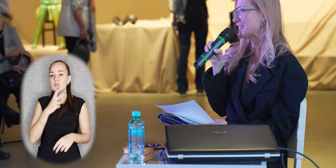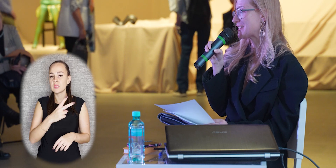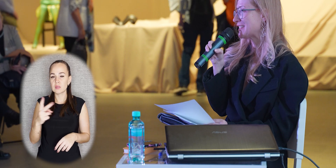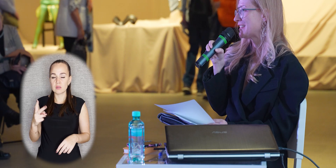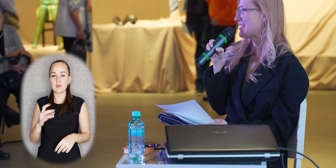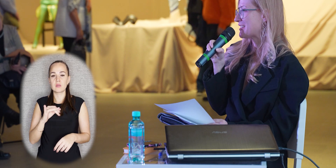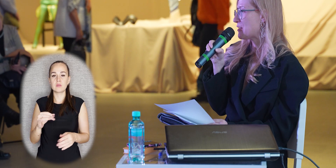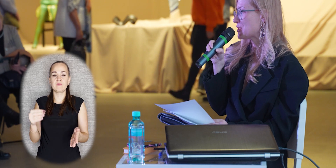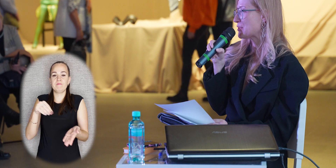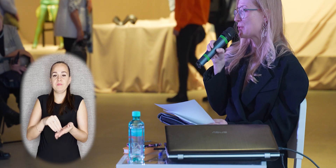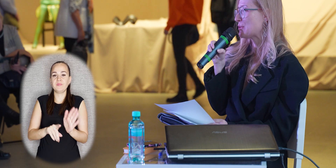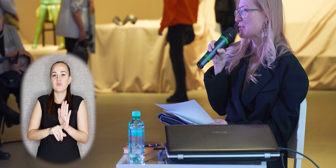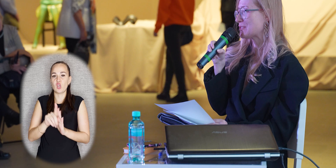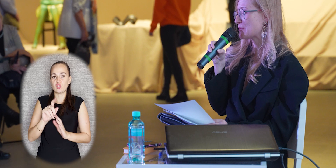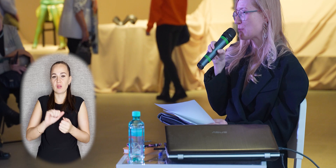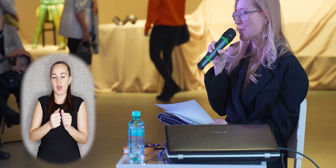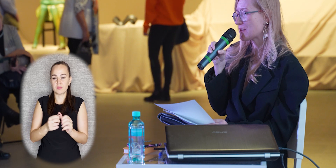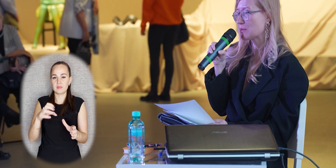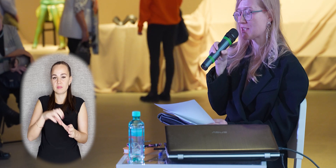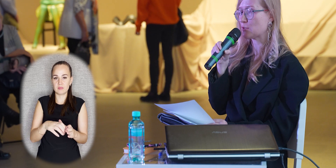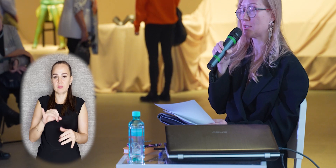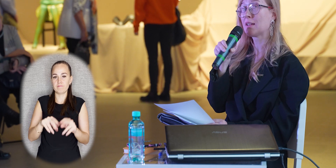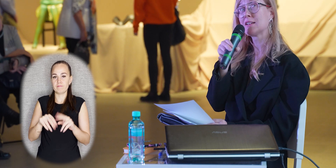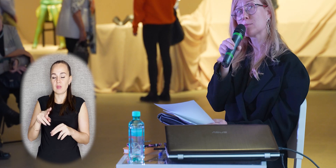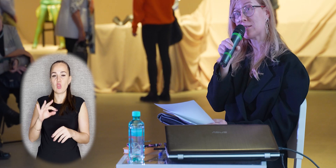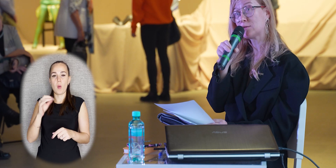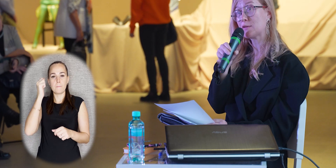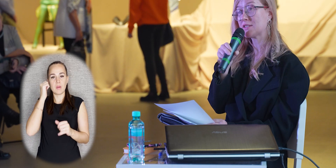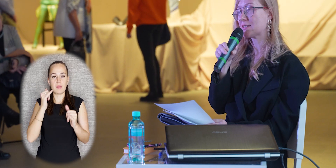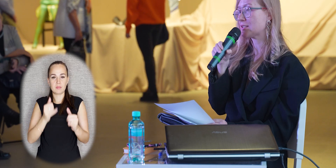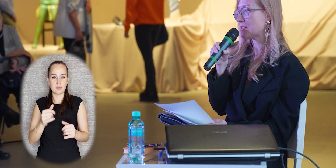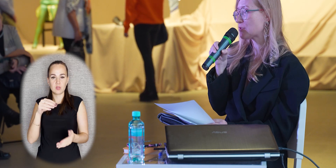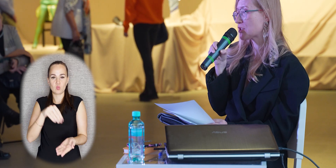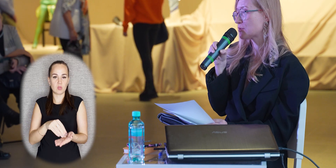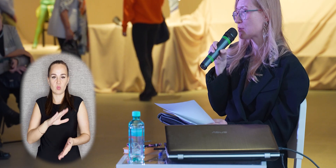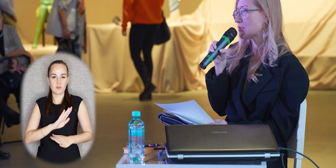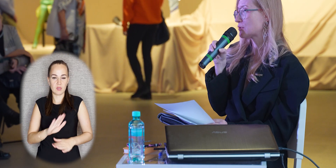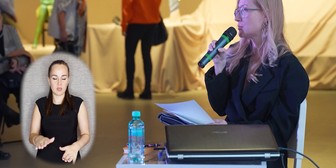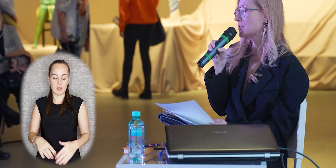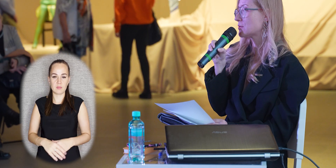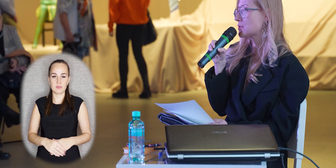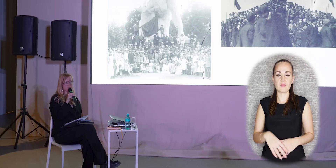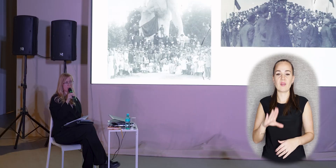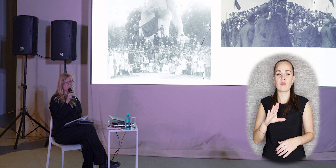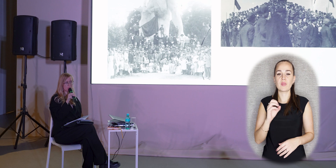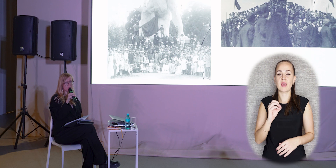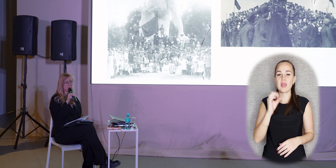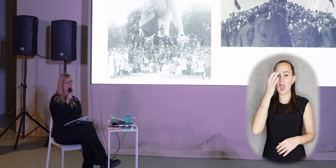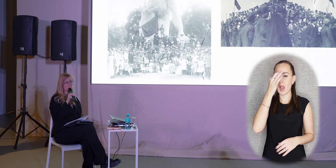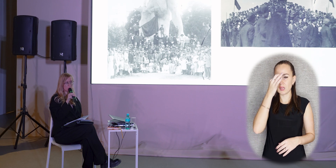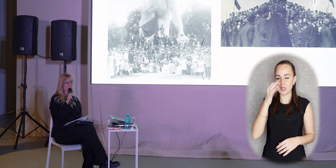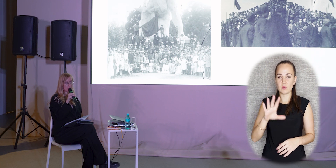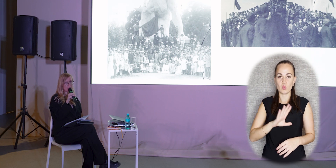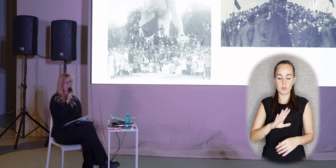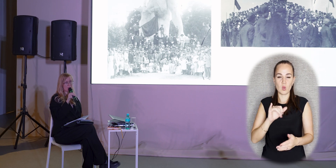Происходит закладка камня, но памятник не установлен. Справа вы видите «Освобожденный труд», который был установлен в